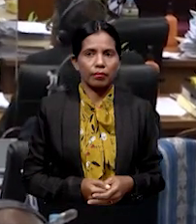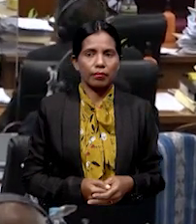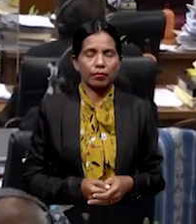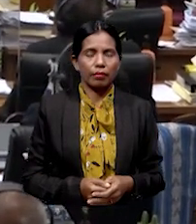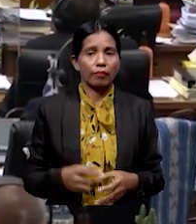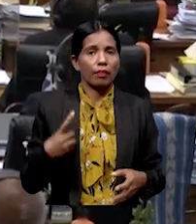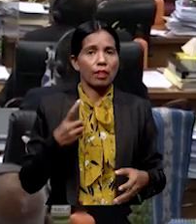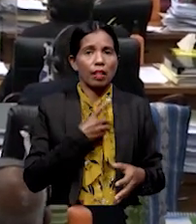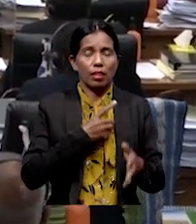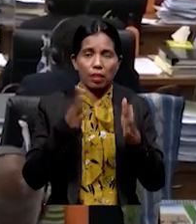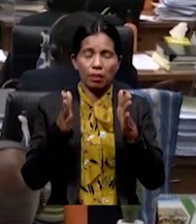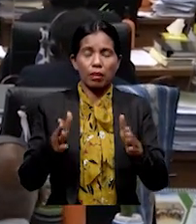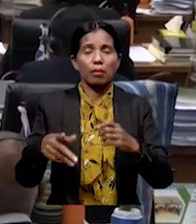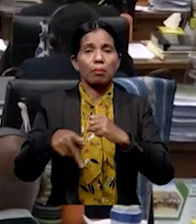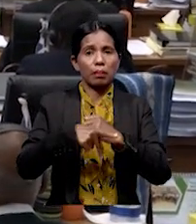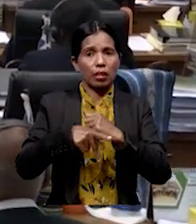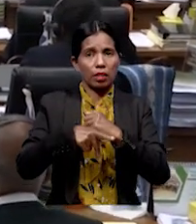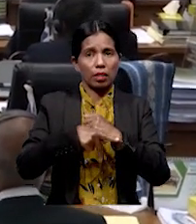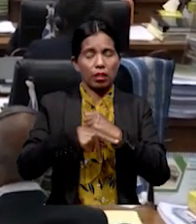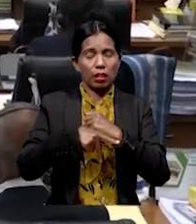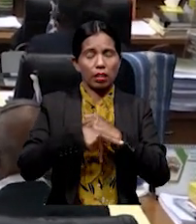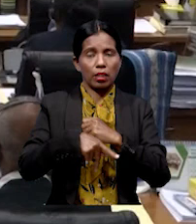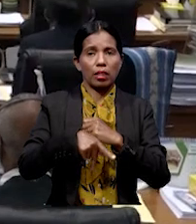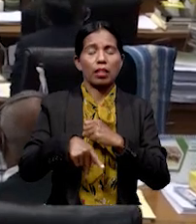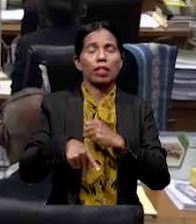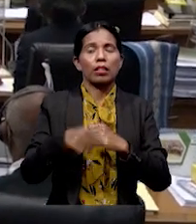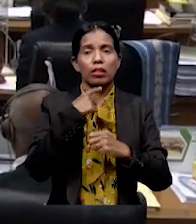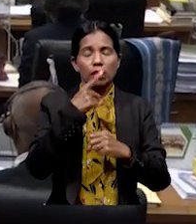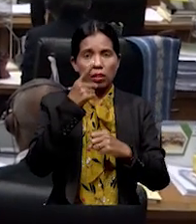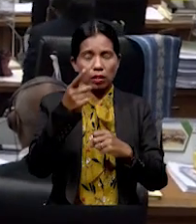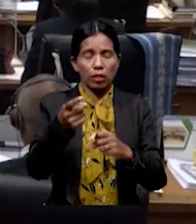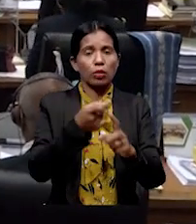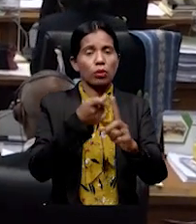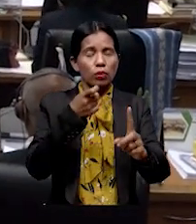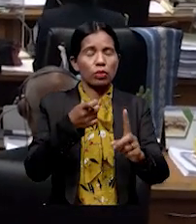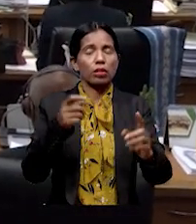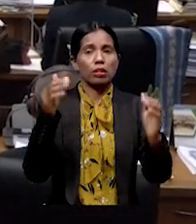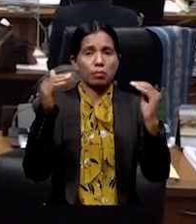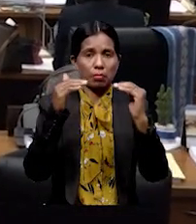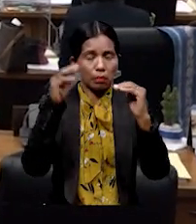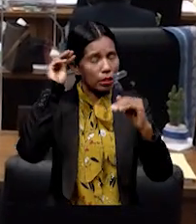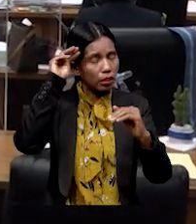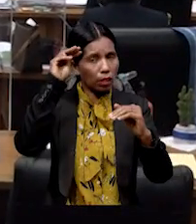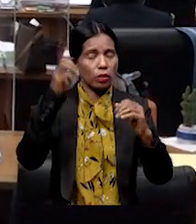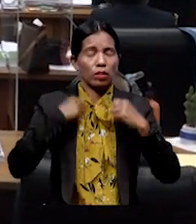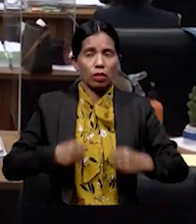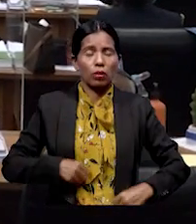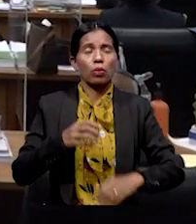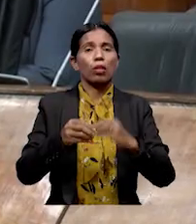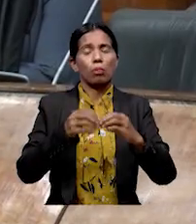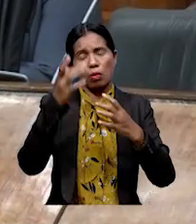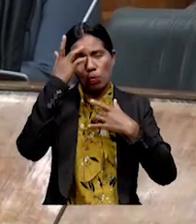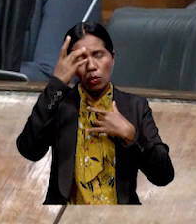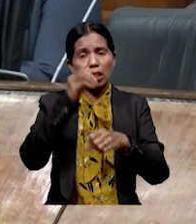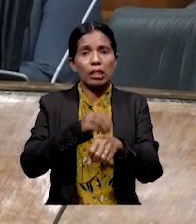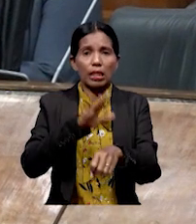Deputados tira bancada parlamentar halau debate especial ho governo li husi ministério saúde kona bamoras dengue nebe hamate ona